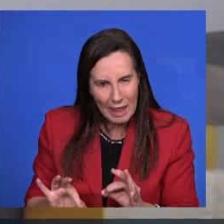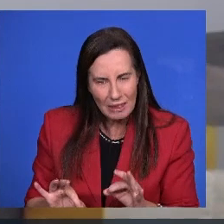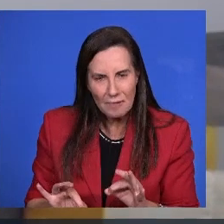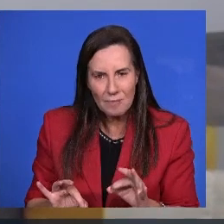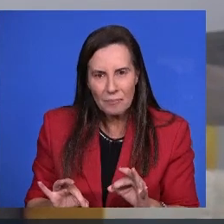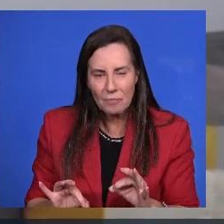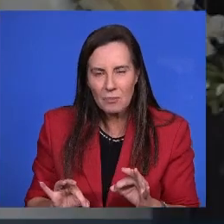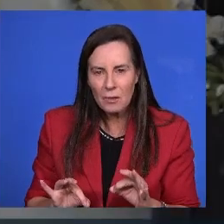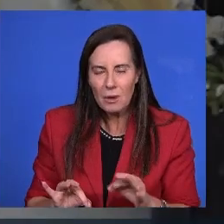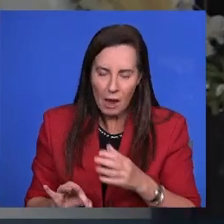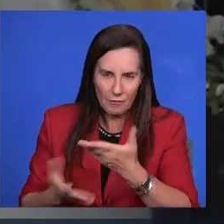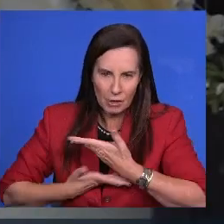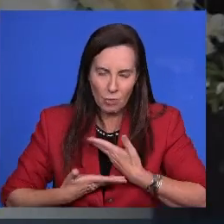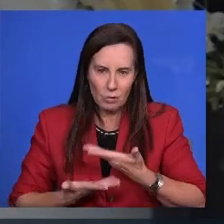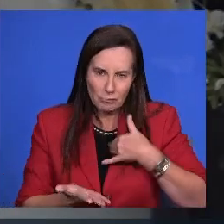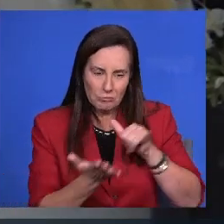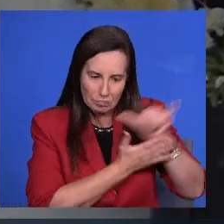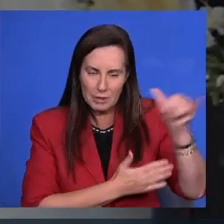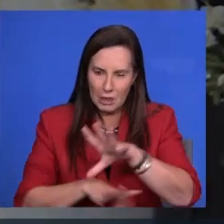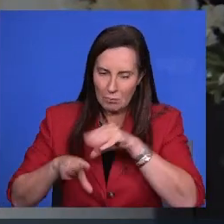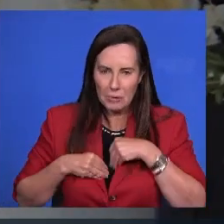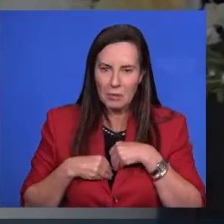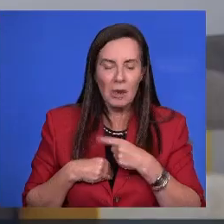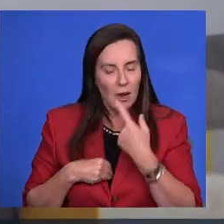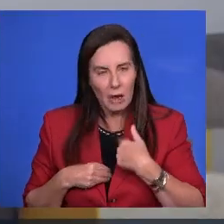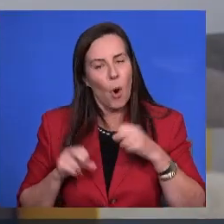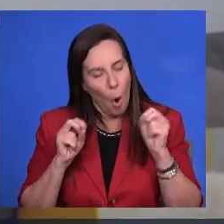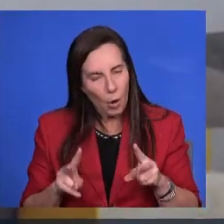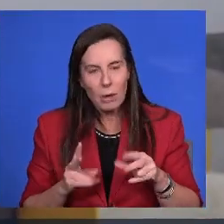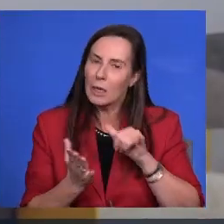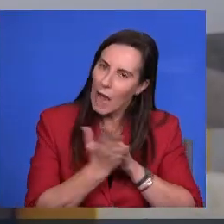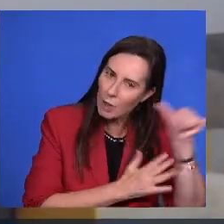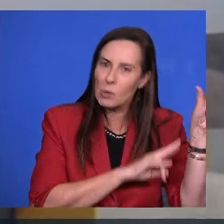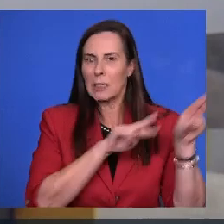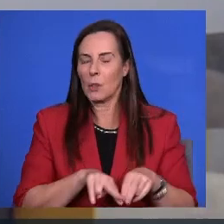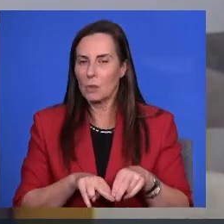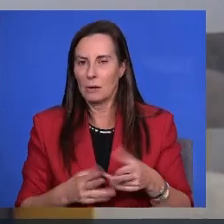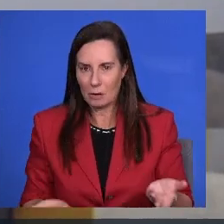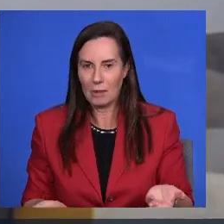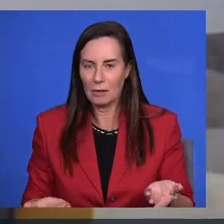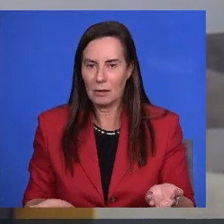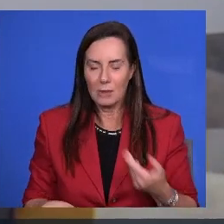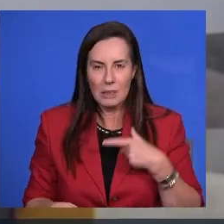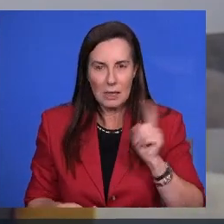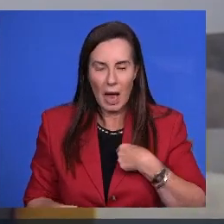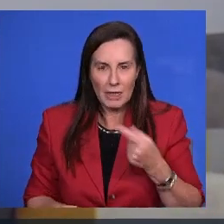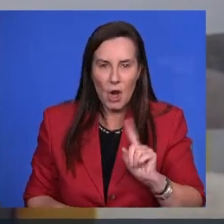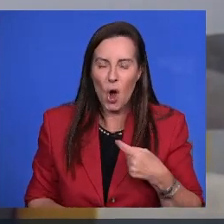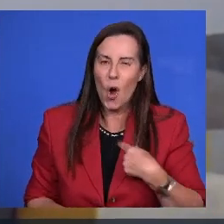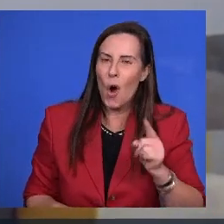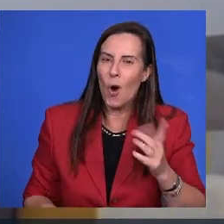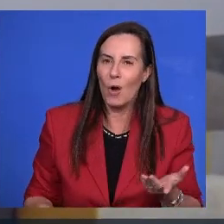וישחררו, ישר ייתנו לי לצאת, יגידו לי, אוקיי, תצאי, תחזרי. בכל זאת, לא מדובר פה בטיול בר